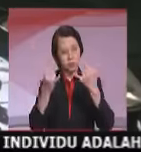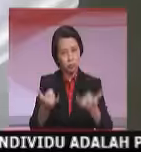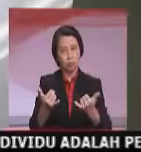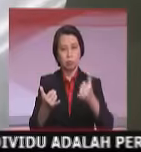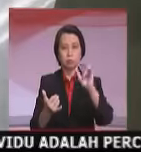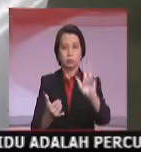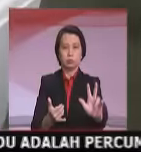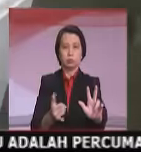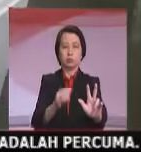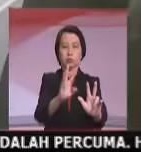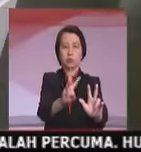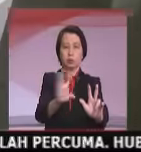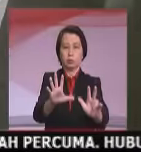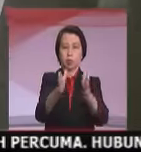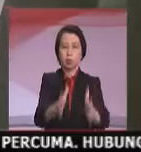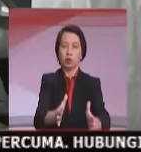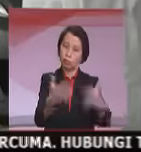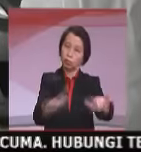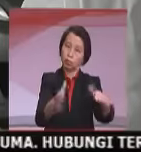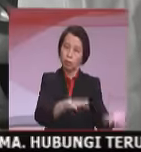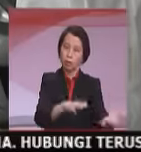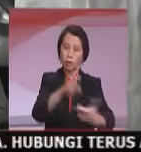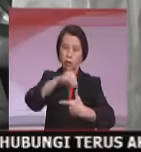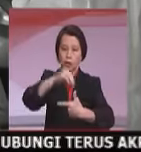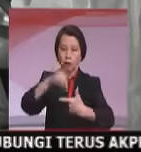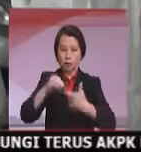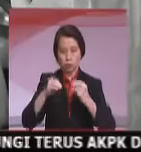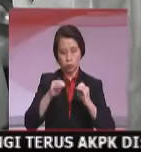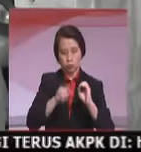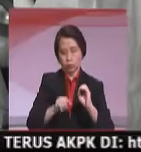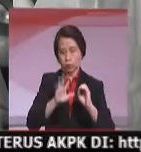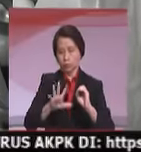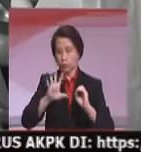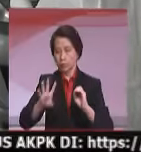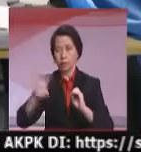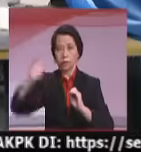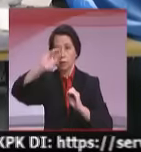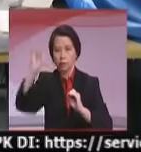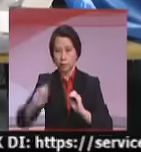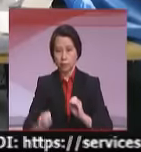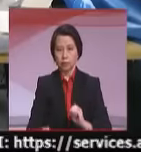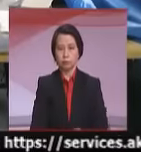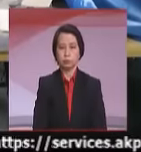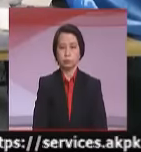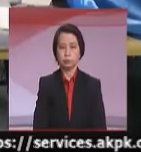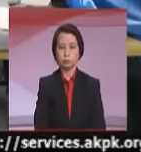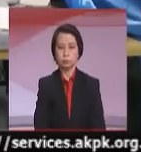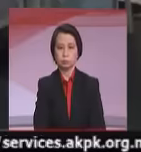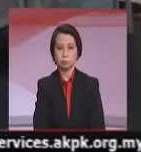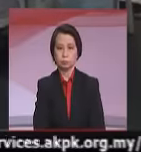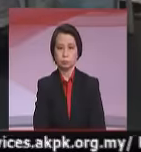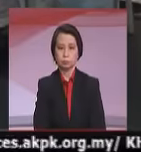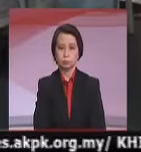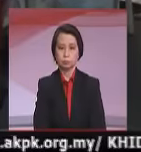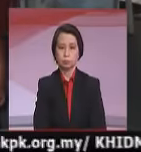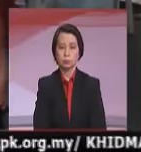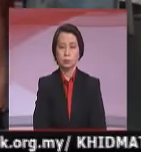sebanyak 365 kes atau 0.54% daripada jumlah keseluruhan kes.